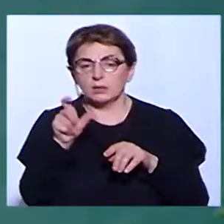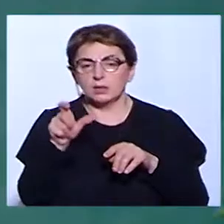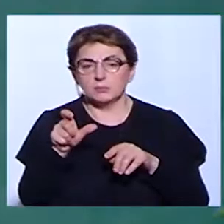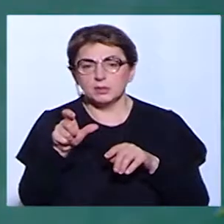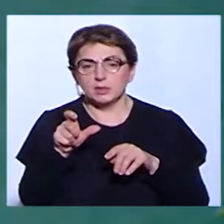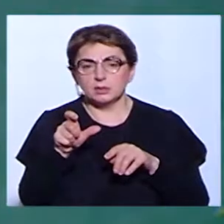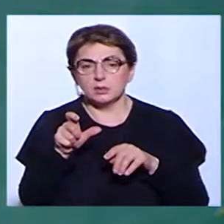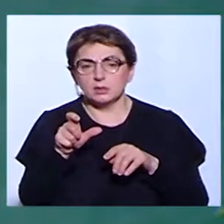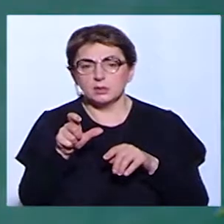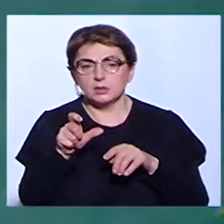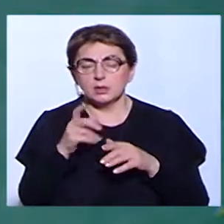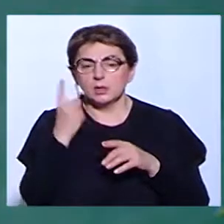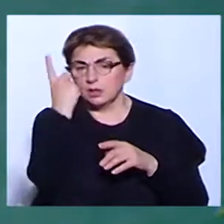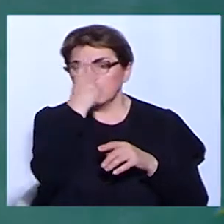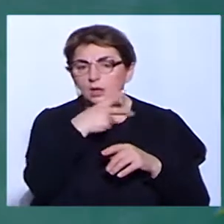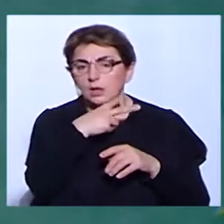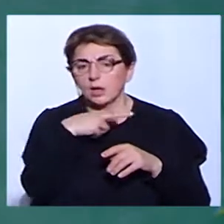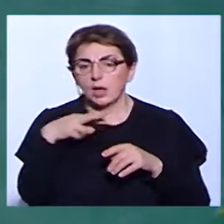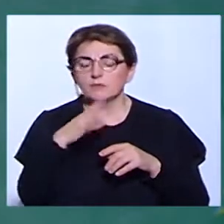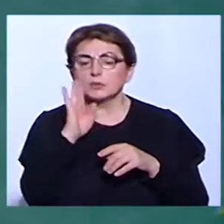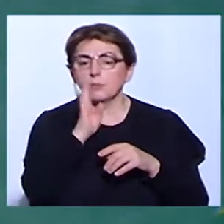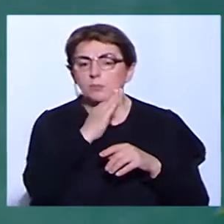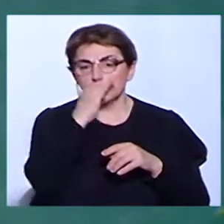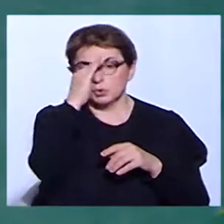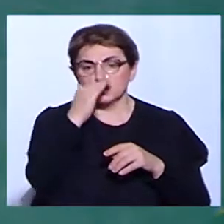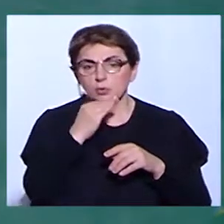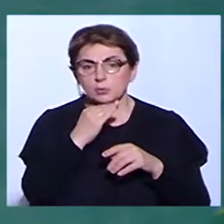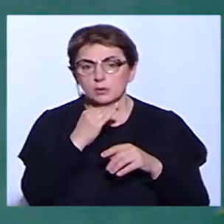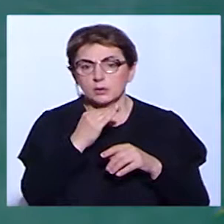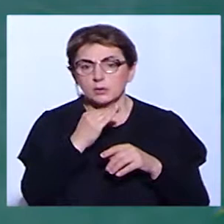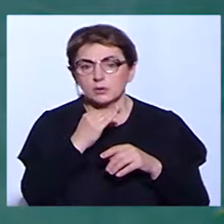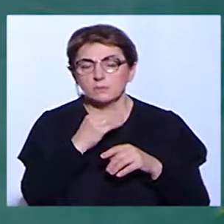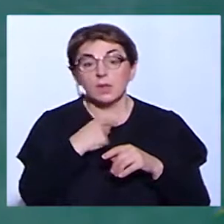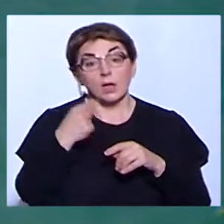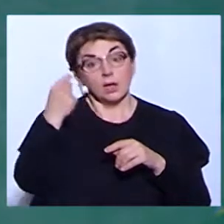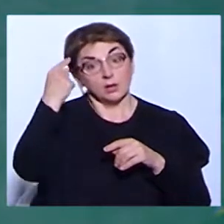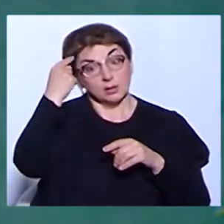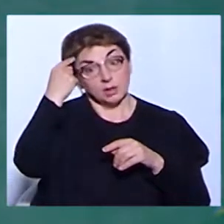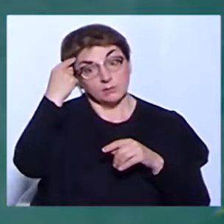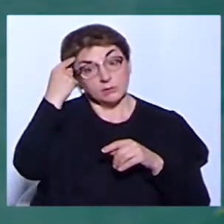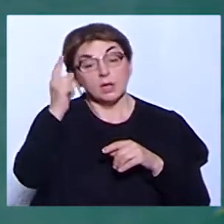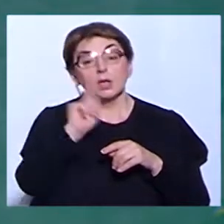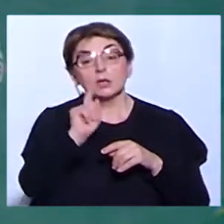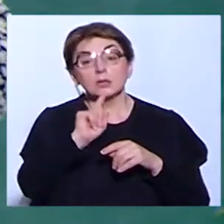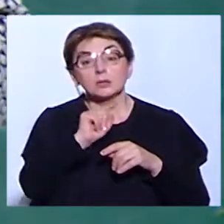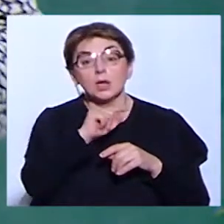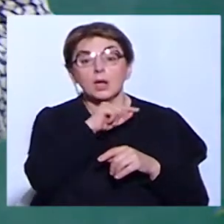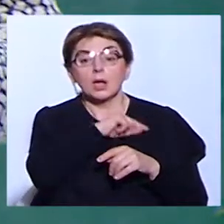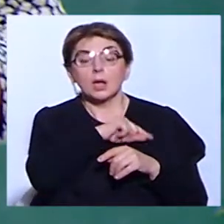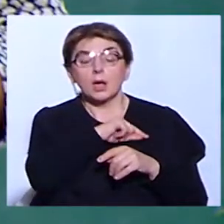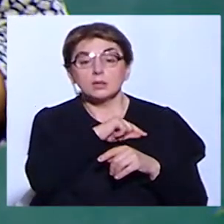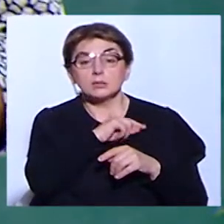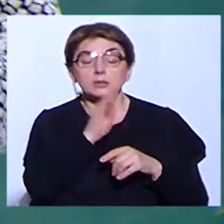ადამიანი გავს მშობელს. რა გავიხსენოთ, რა ნიშნებით